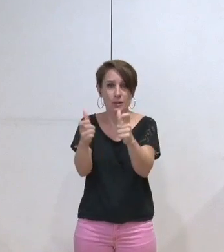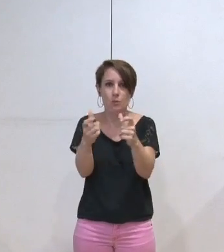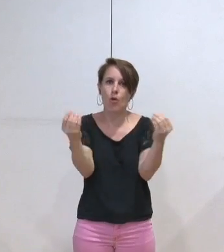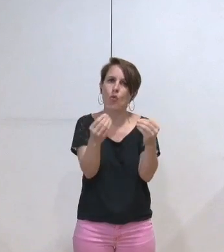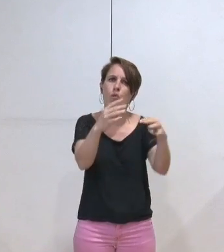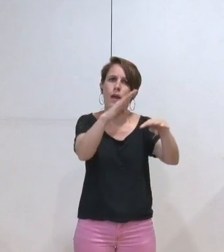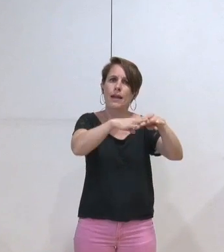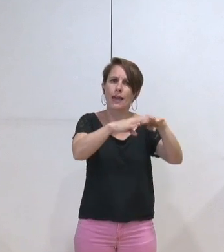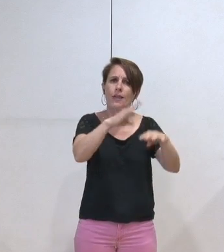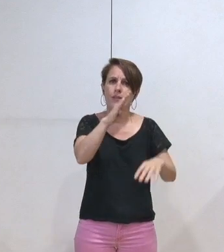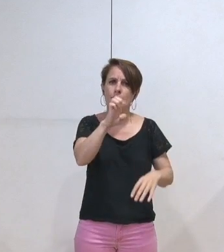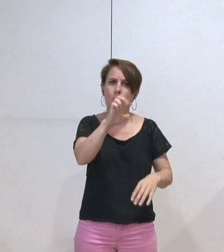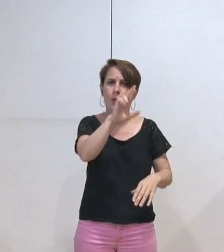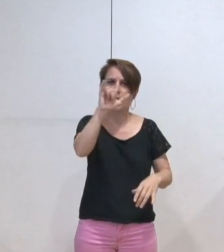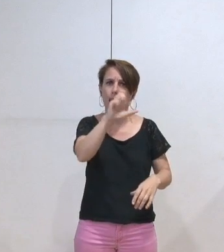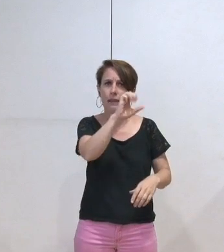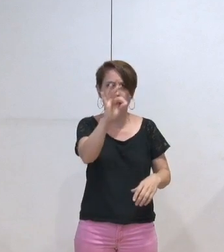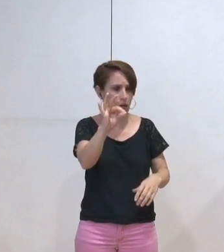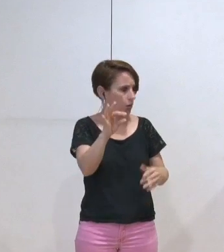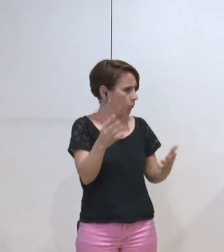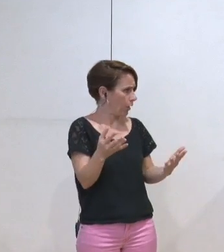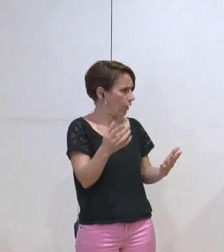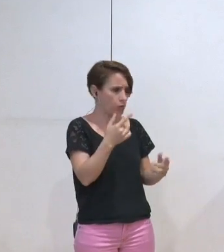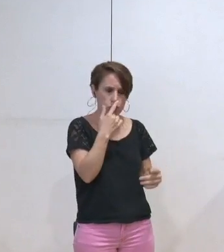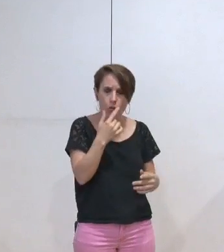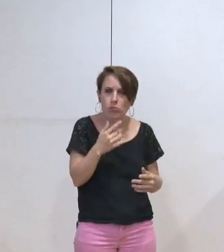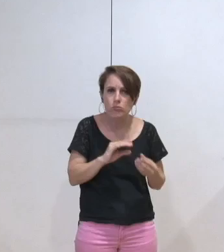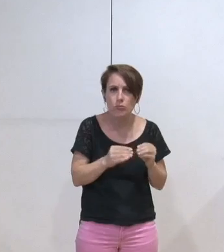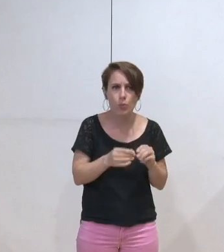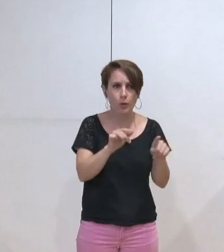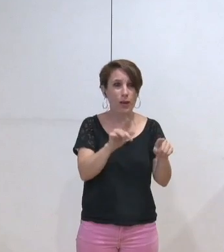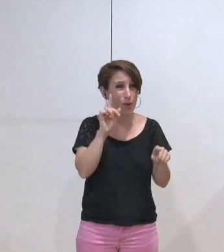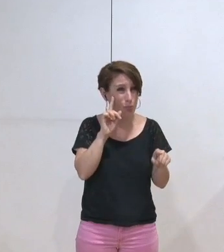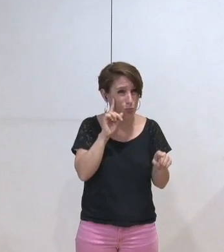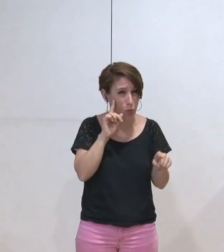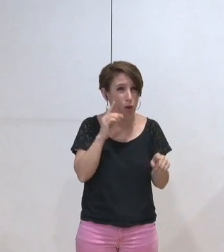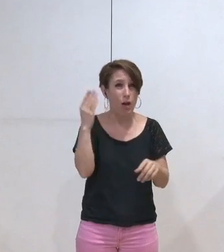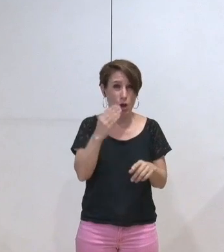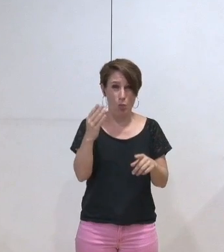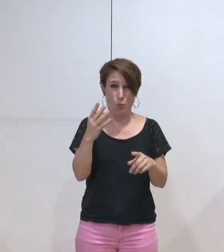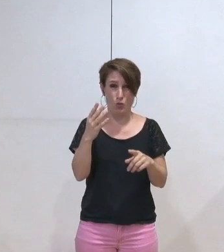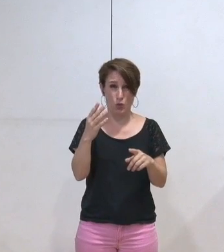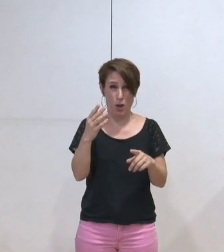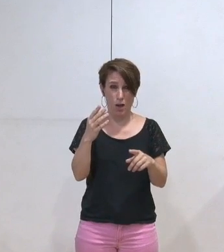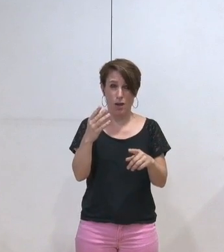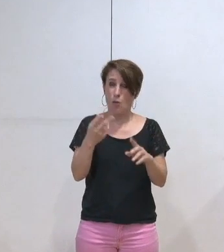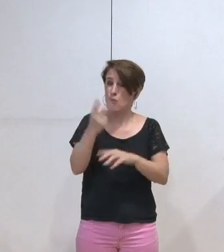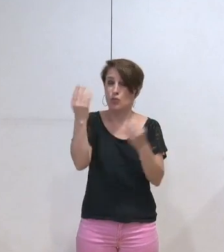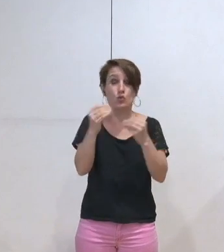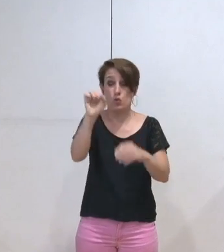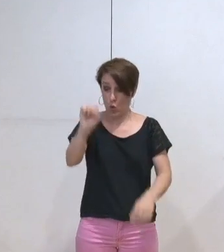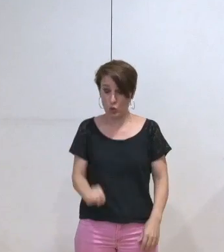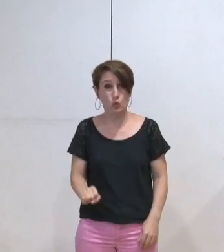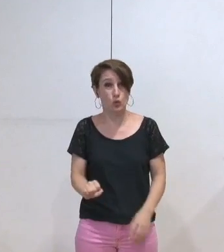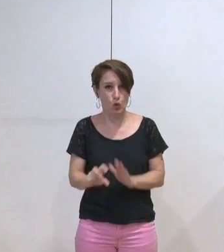ennuyeux dans la mesure où l'analyse des besoins sociaux fait ressortir qu'il y a justement plus de besoins sociaux c'est-à-dire d'enfants en situation de pauvreté au sud de la ville là où